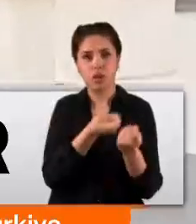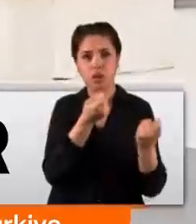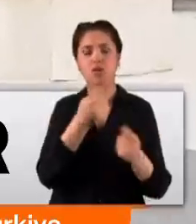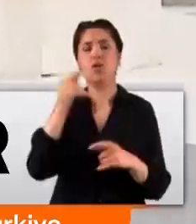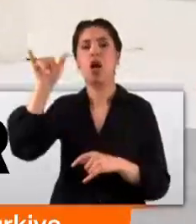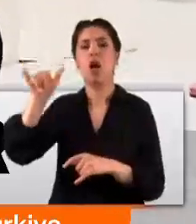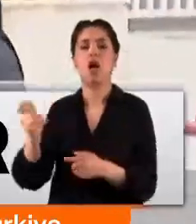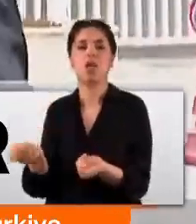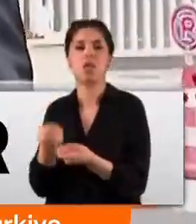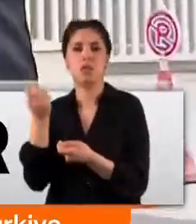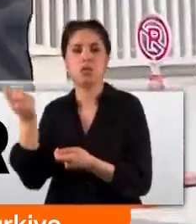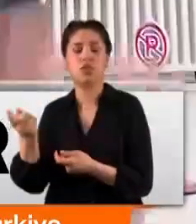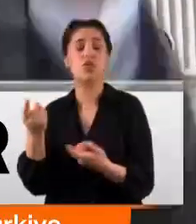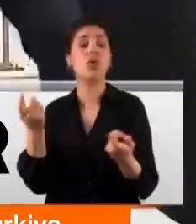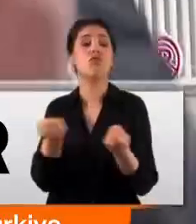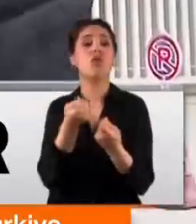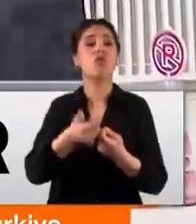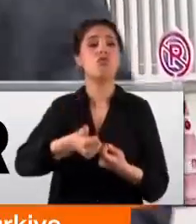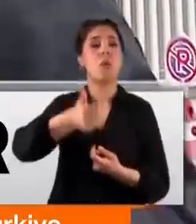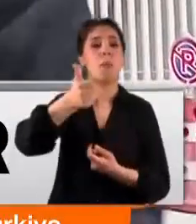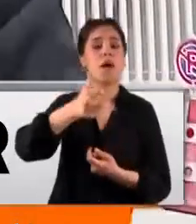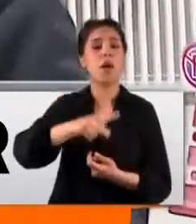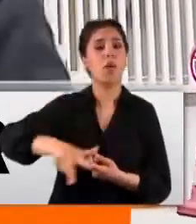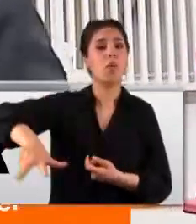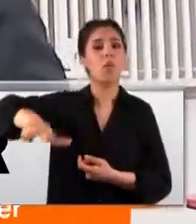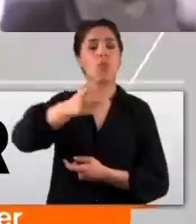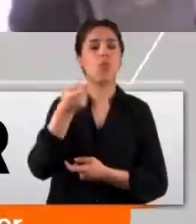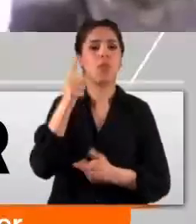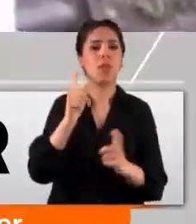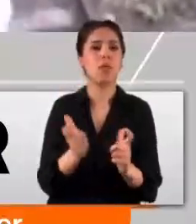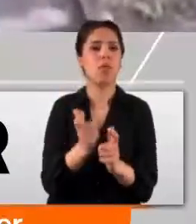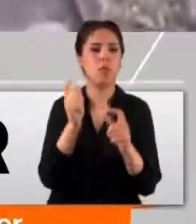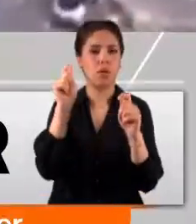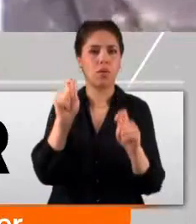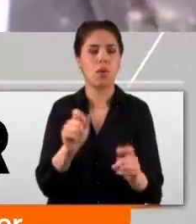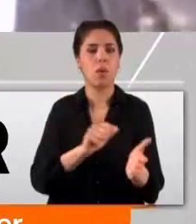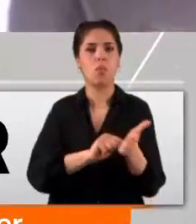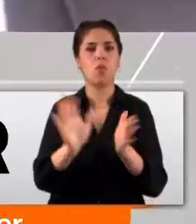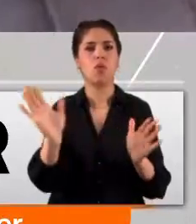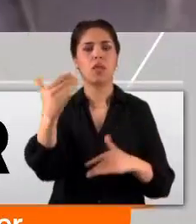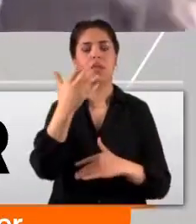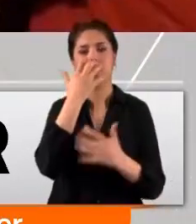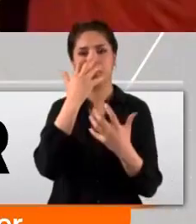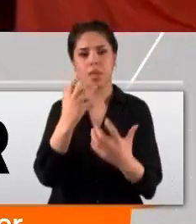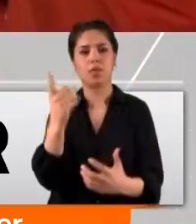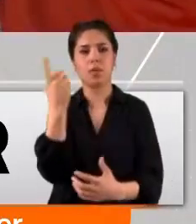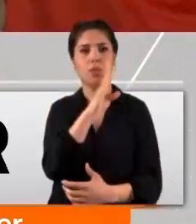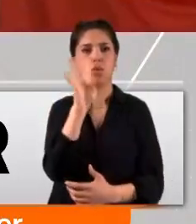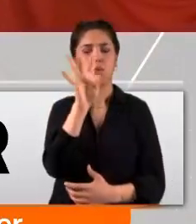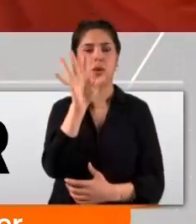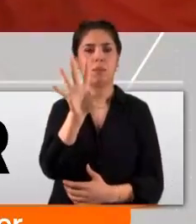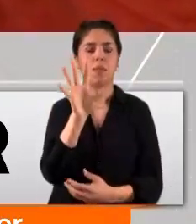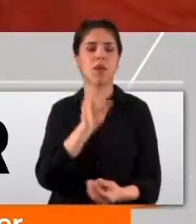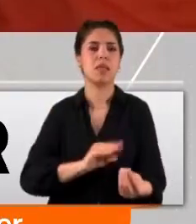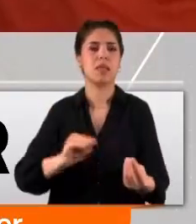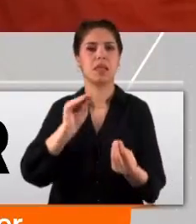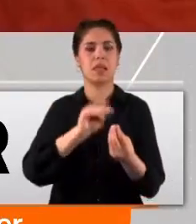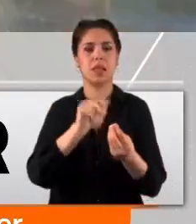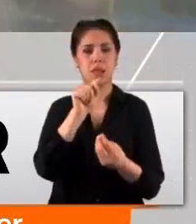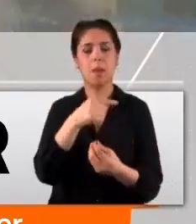Sosyal Güvenlik Bakanı Vedat Bilgin'le bir toplantı daha gerçekleştirdi. İşçi sendikalarının önerdiği %45 zam kamu işveren sendikamızın